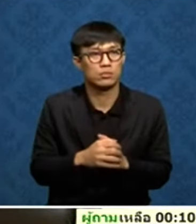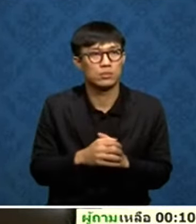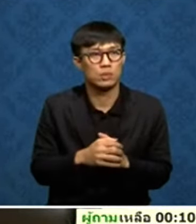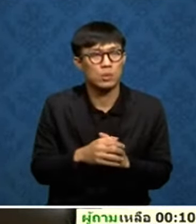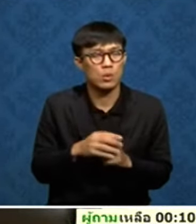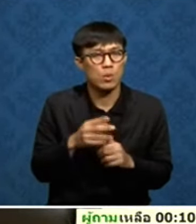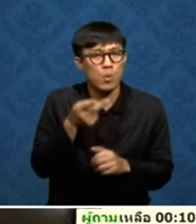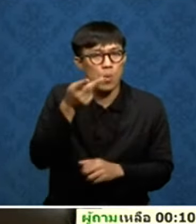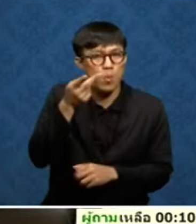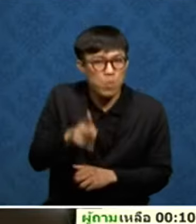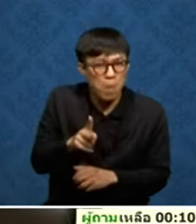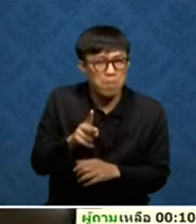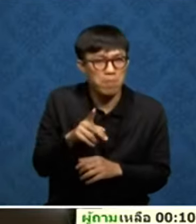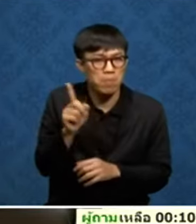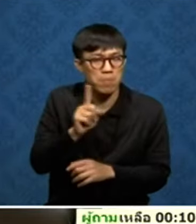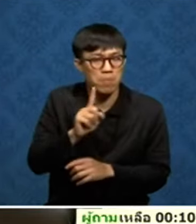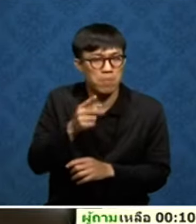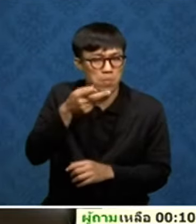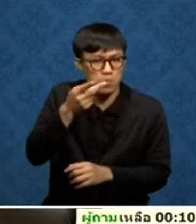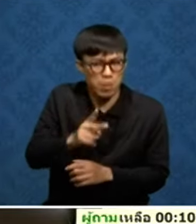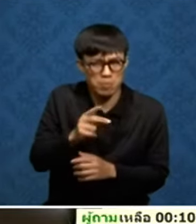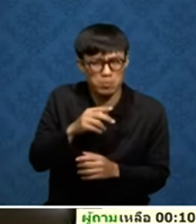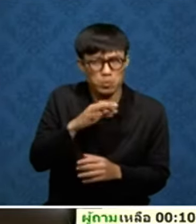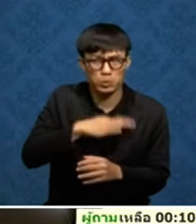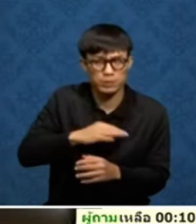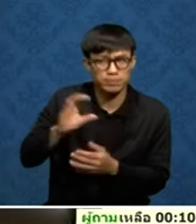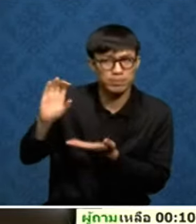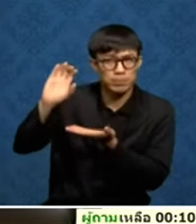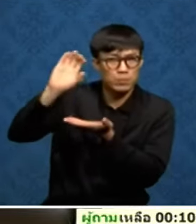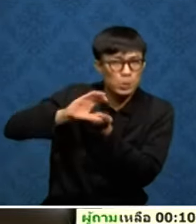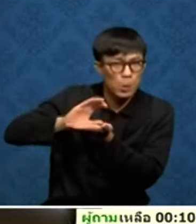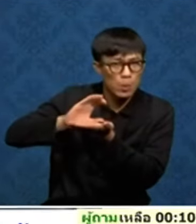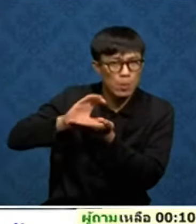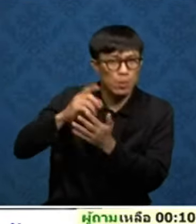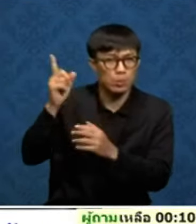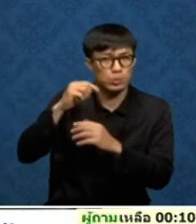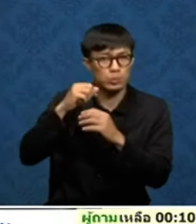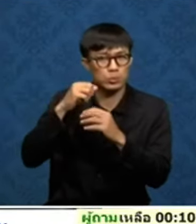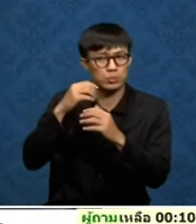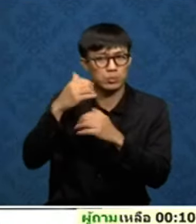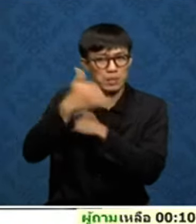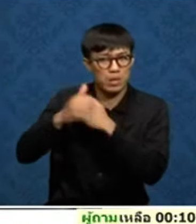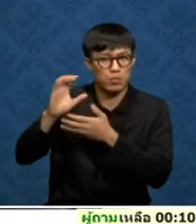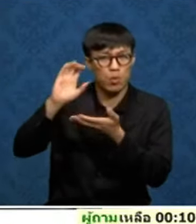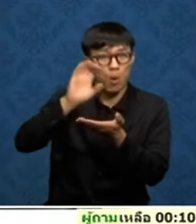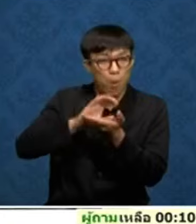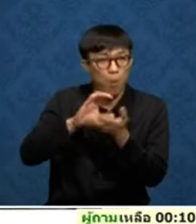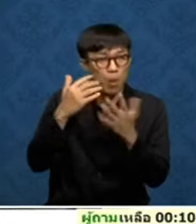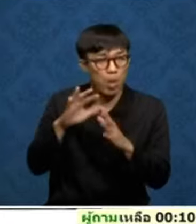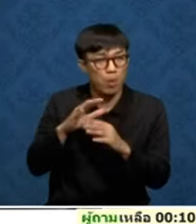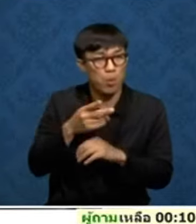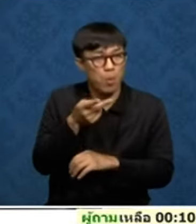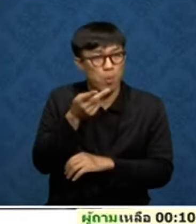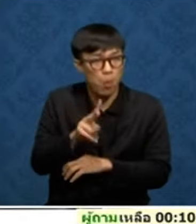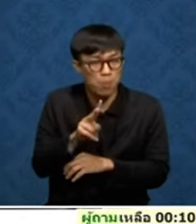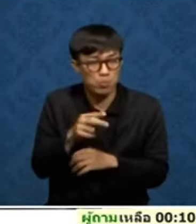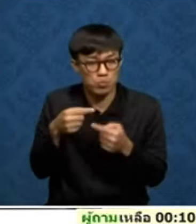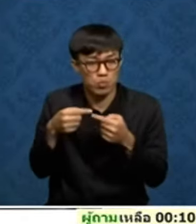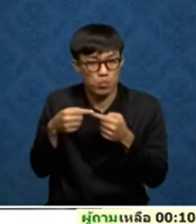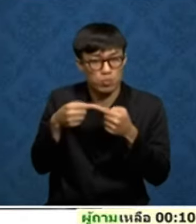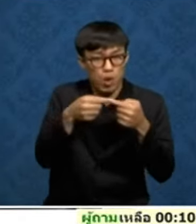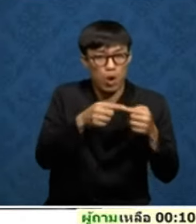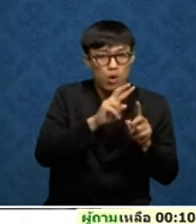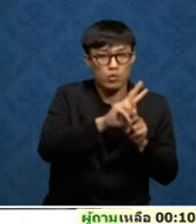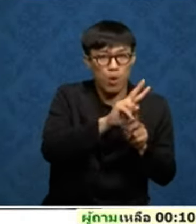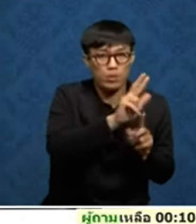มค่าและผลกระทบนะครับว่ามันคุ้มค่าไหมนะครับแล้วก็จากที่ท่านตอบนะครับจะได้มีการส่งไปถึงเซคันด์เทียร์เทิร์ดเทียร์จริง